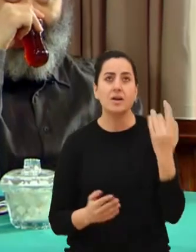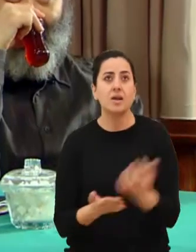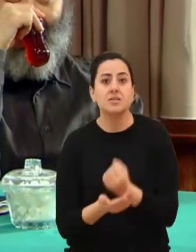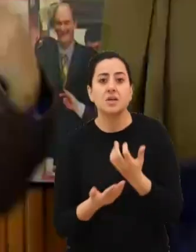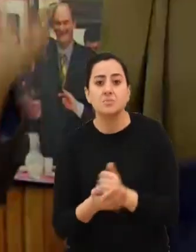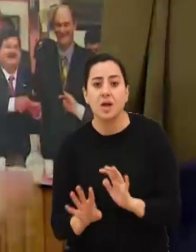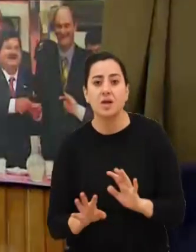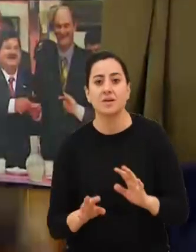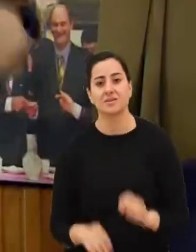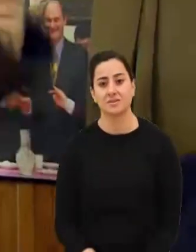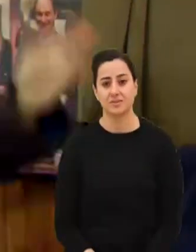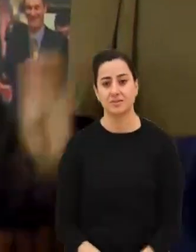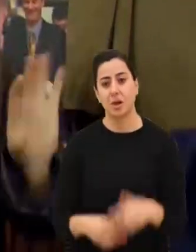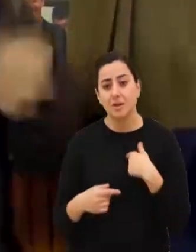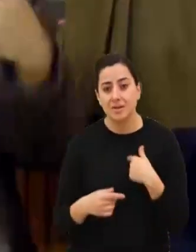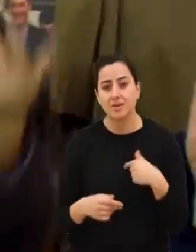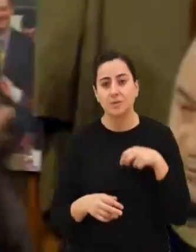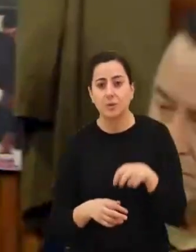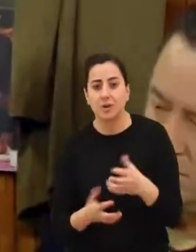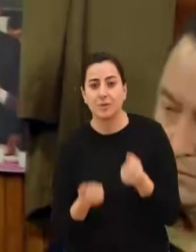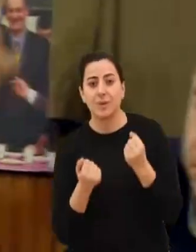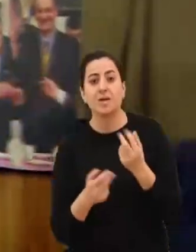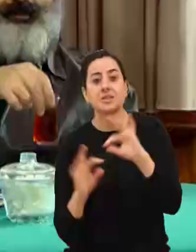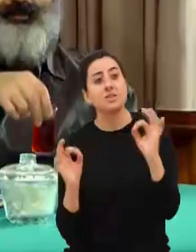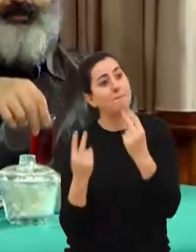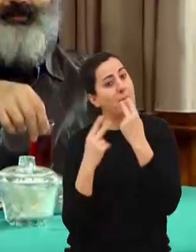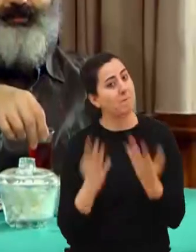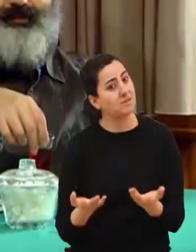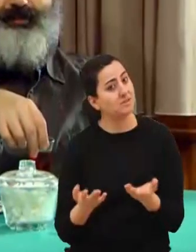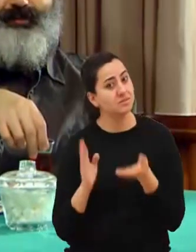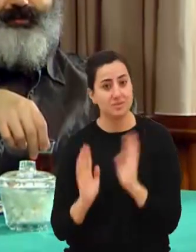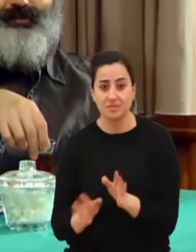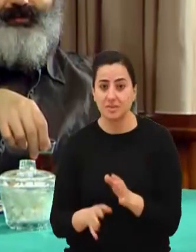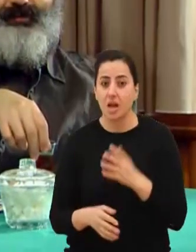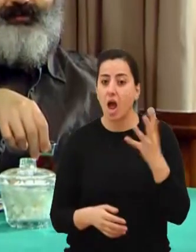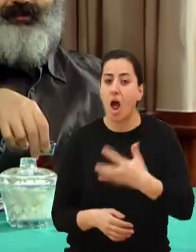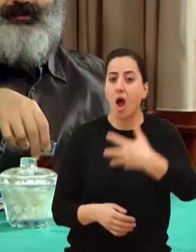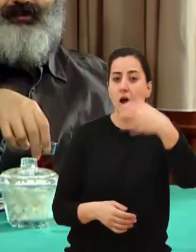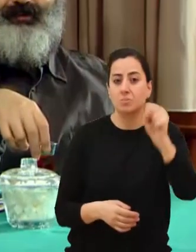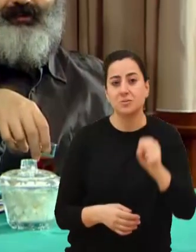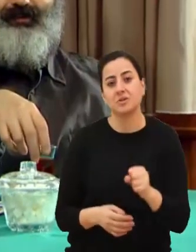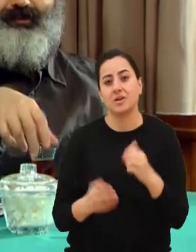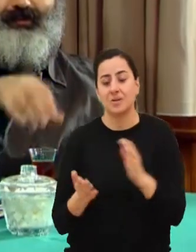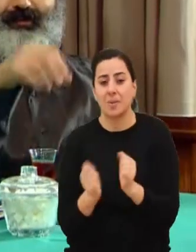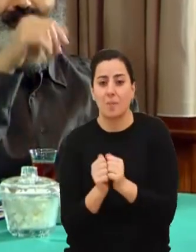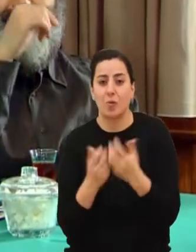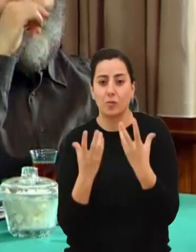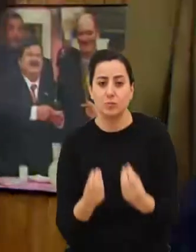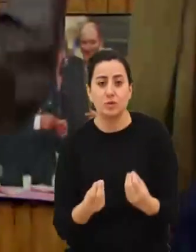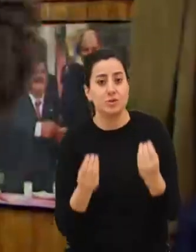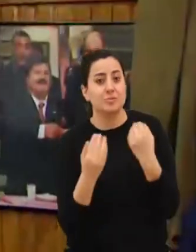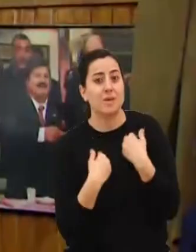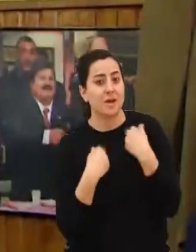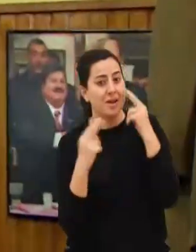bilene. Yar o yani, bu yani hiç de bakmaz. Bu yani almışlar yari yanına. Dön o